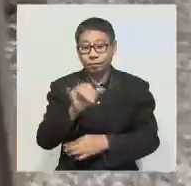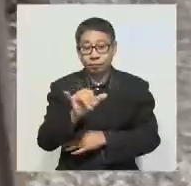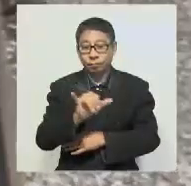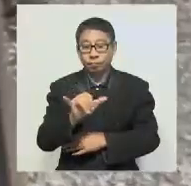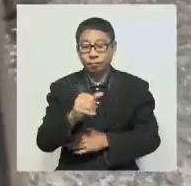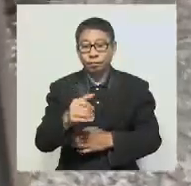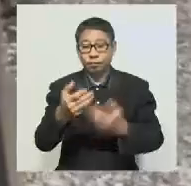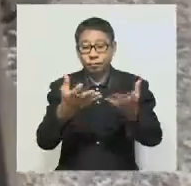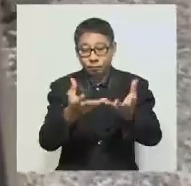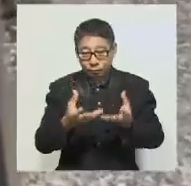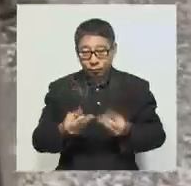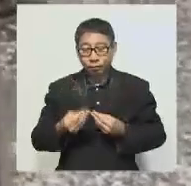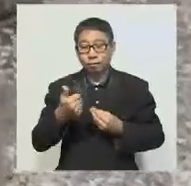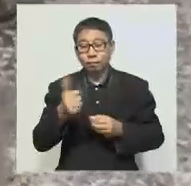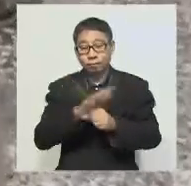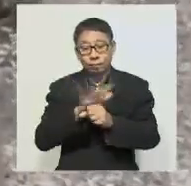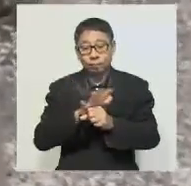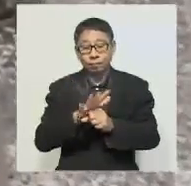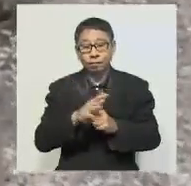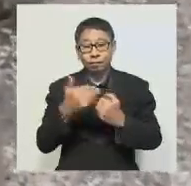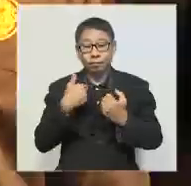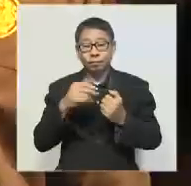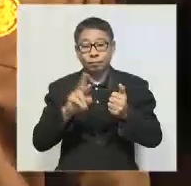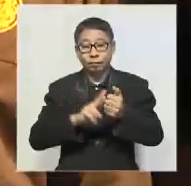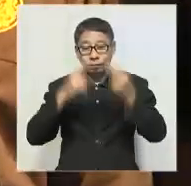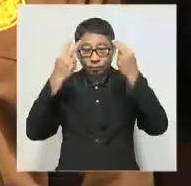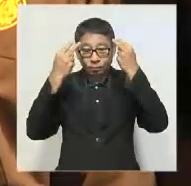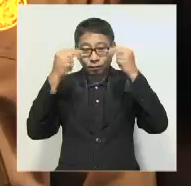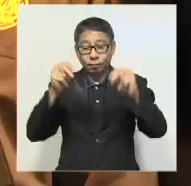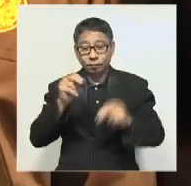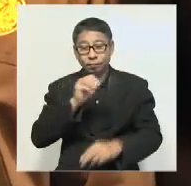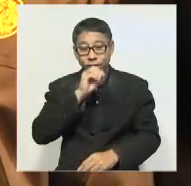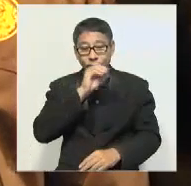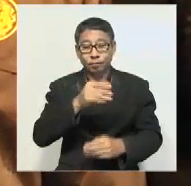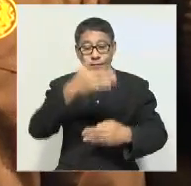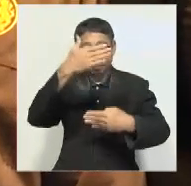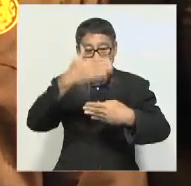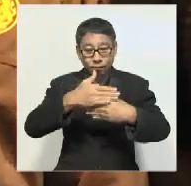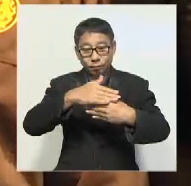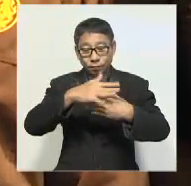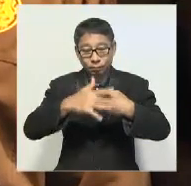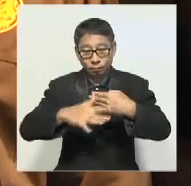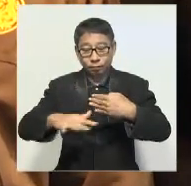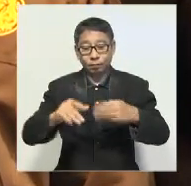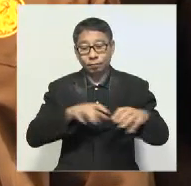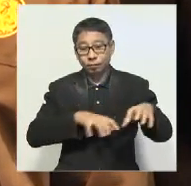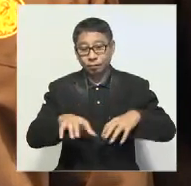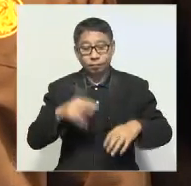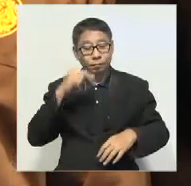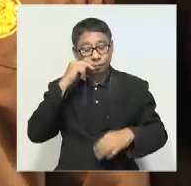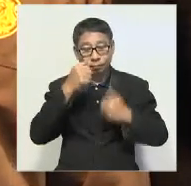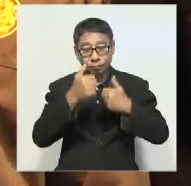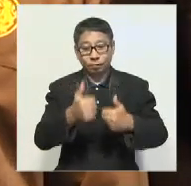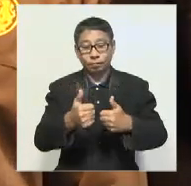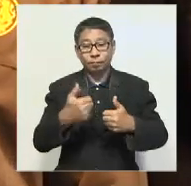และก็ยังสามารถรับน้ำได้อีกพอสมควรครับโดยท่านรองนายกรัฐมนตรีเชื่อว่าทางเขื่อนบริหารจัดการน้ำได้ตอนนี้ค่